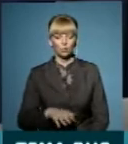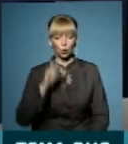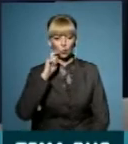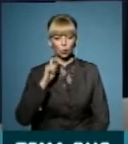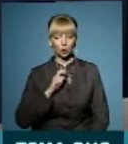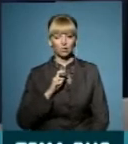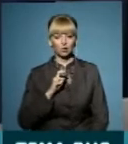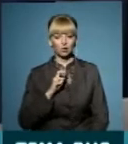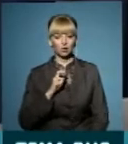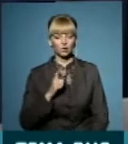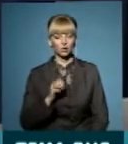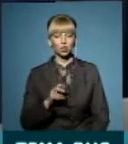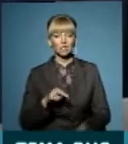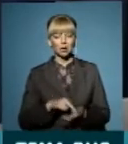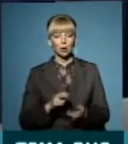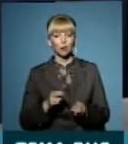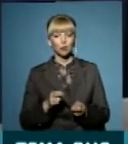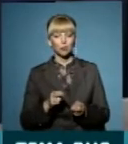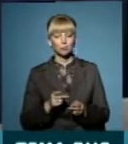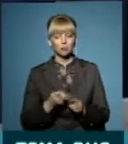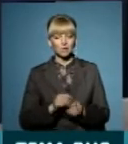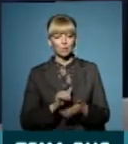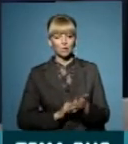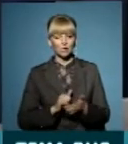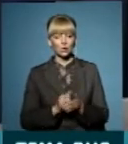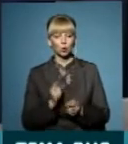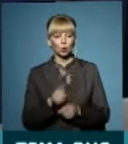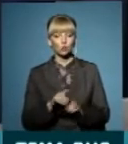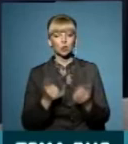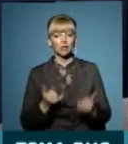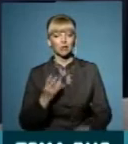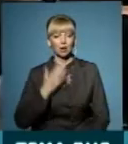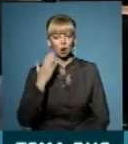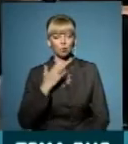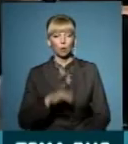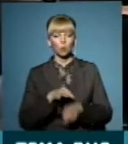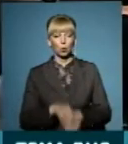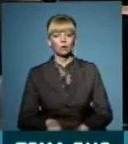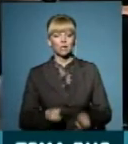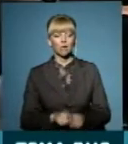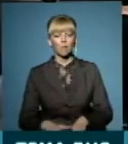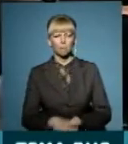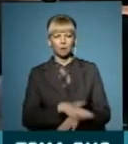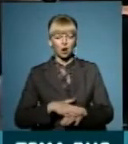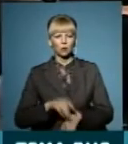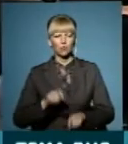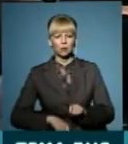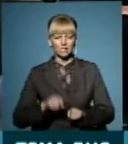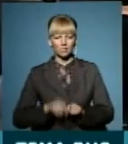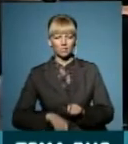України. Отже, чи стало безпосередньо це причиною до того, що зараз на Буковині проводяться такі масові перевірки